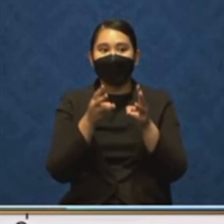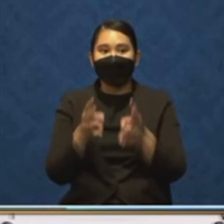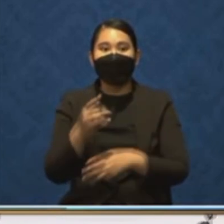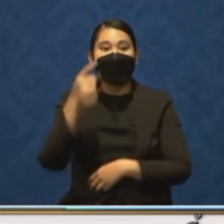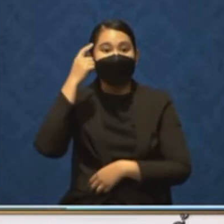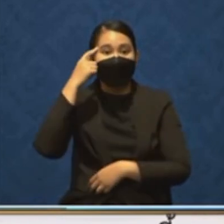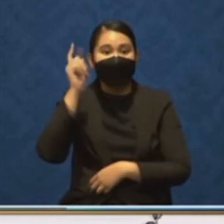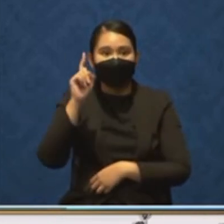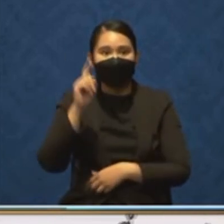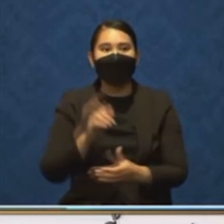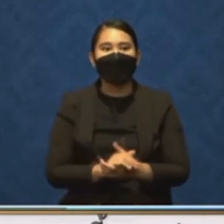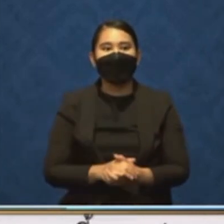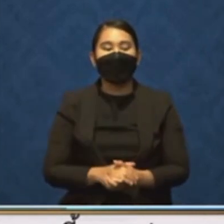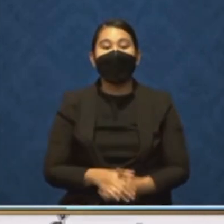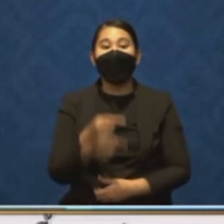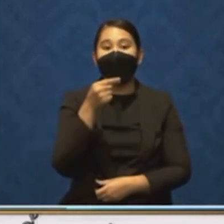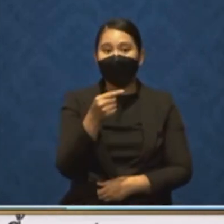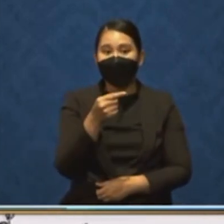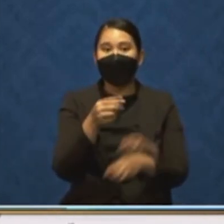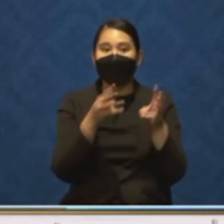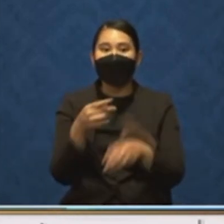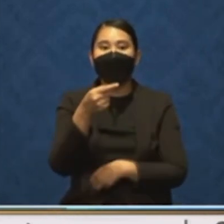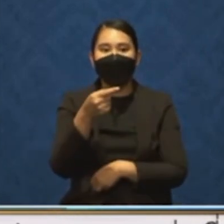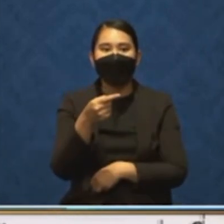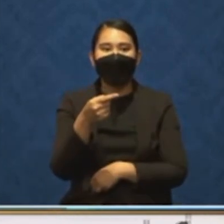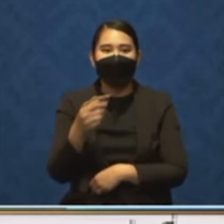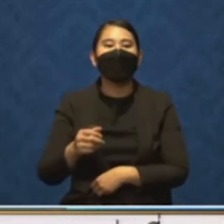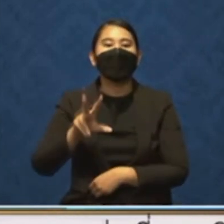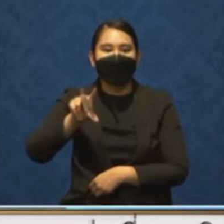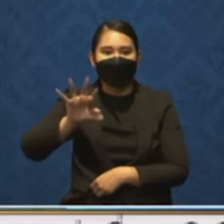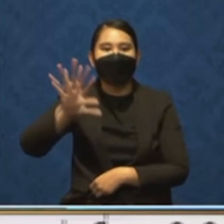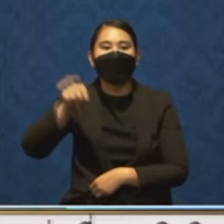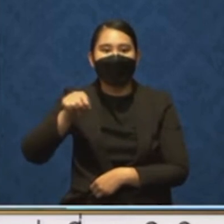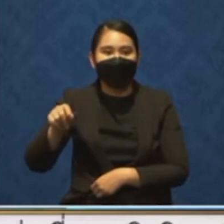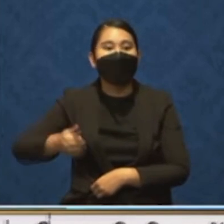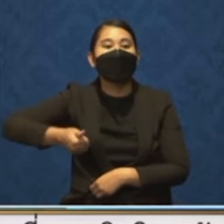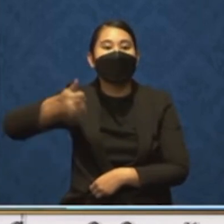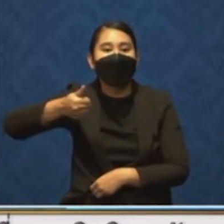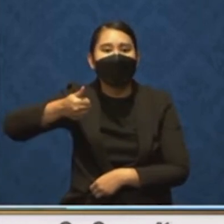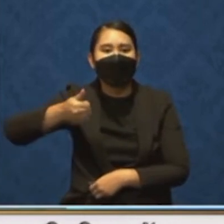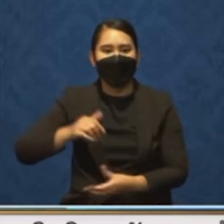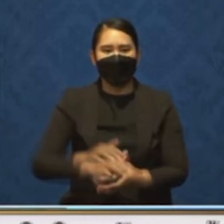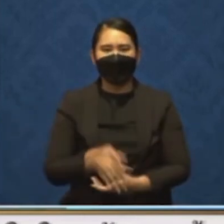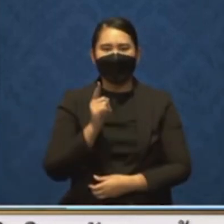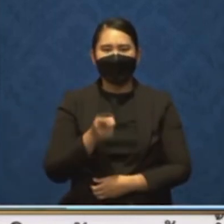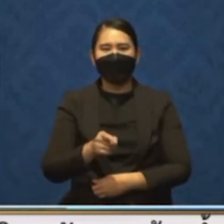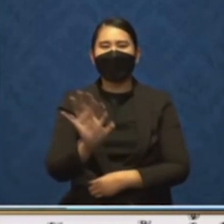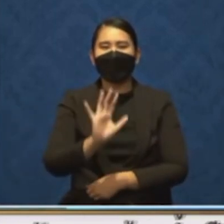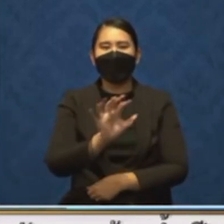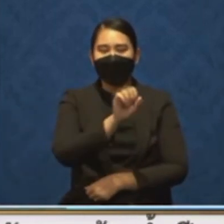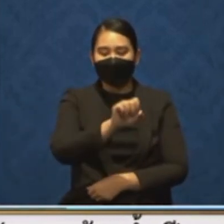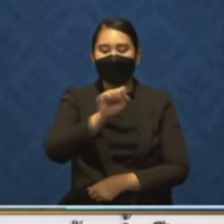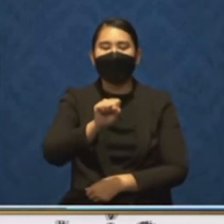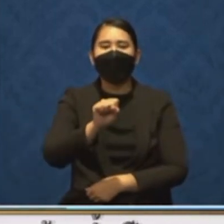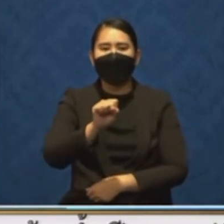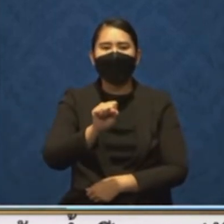-ความต้องการสูงสุดแล้วก็หารด้วยกำลังการเปลี่ยนมาเลยออกมาสามสิบห้าเปอร์เซ็นอันนี้จริงๆแล้วไม่ต้องใช้ถึงขนาดสอนไม่ต้องใช้คือ